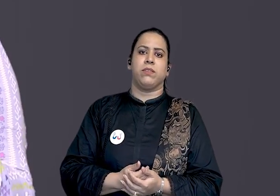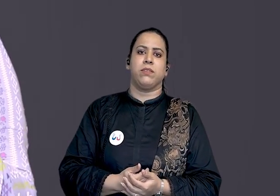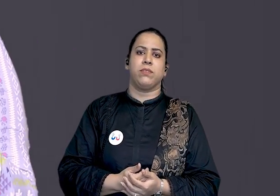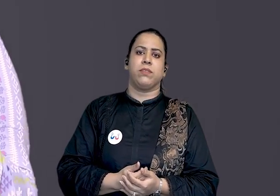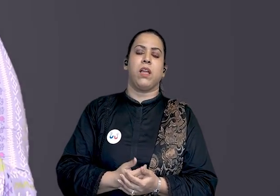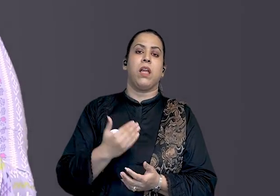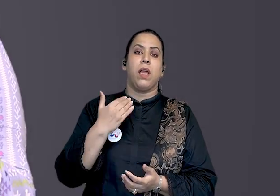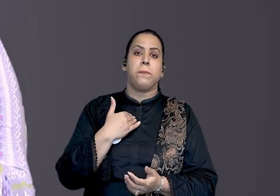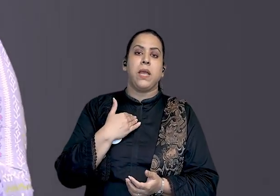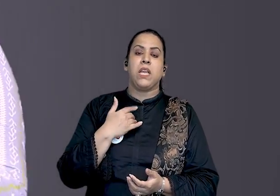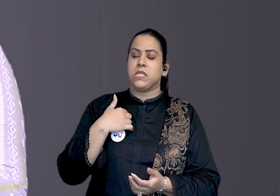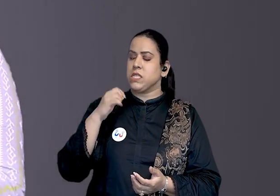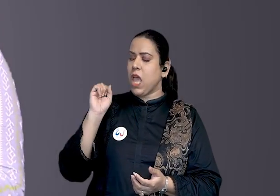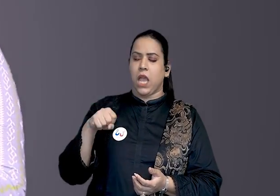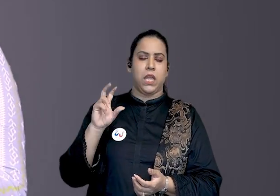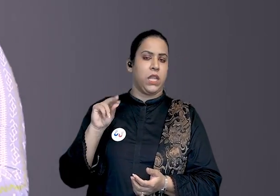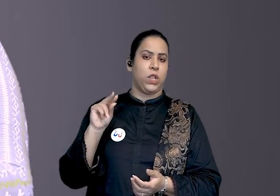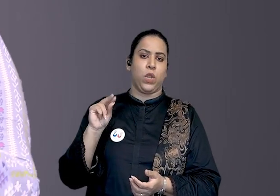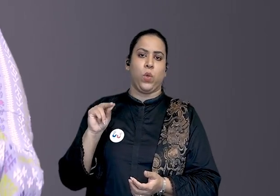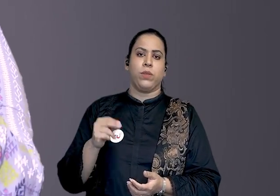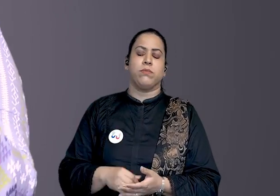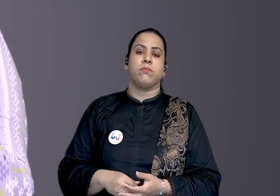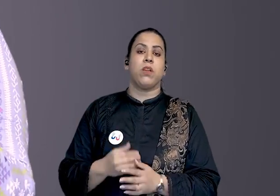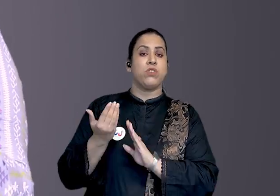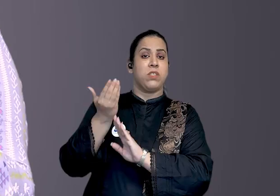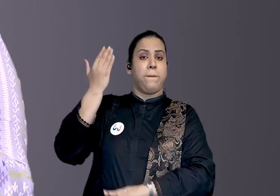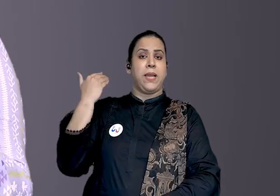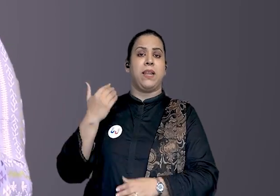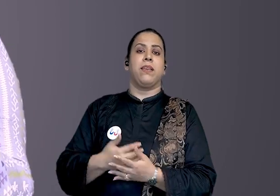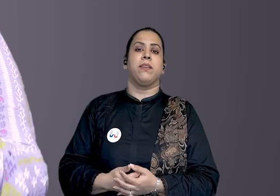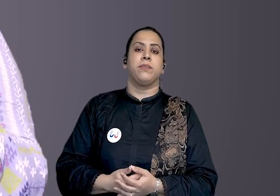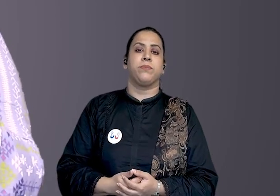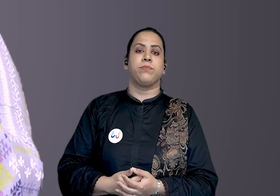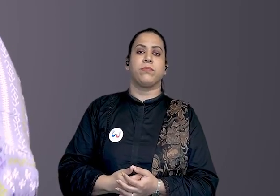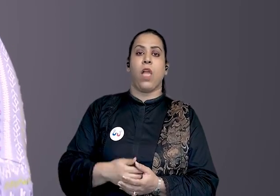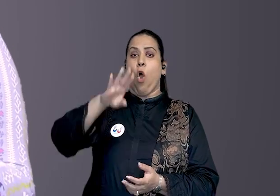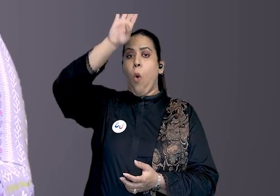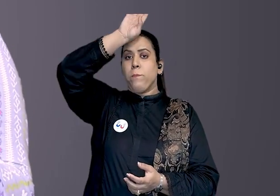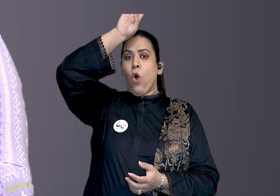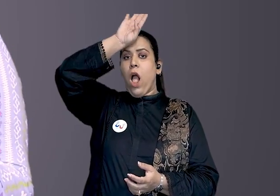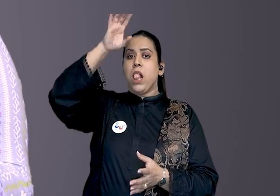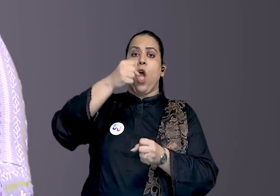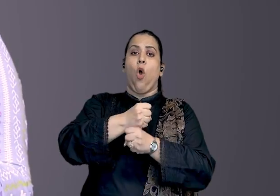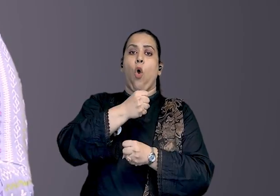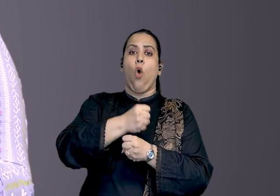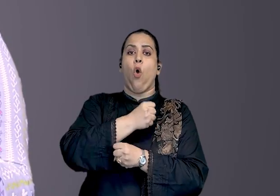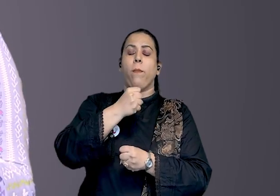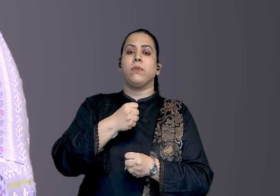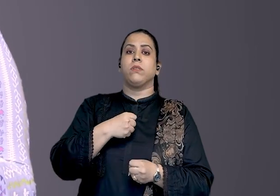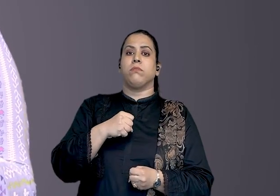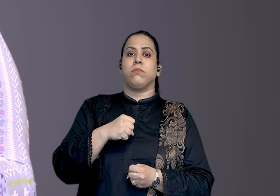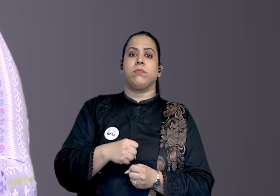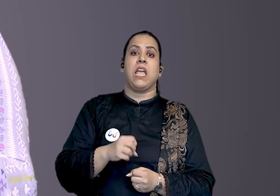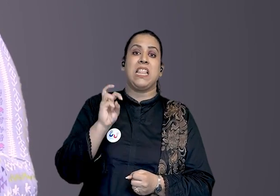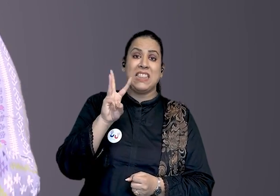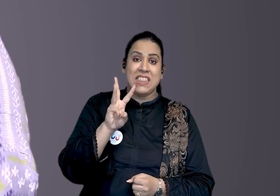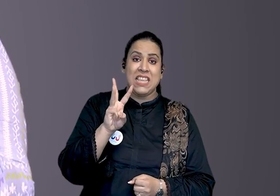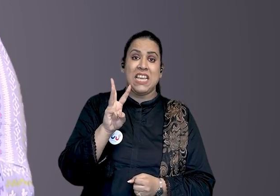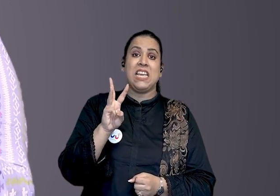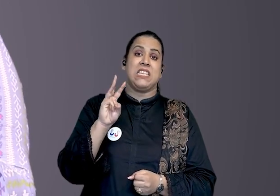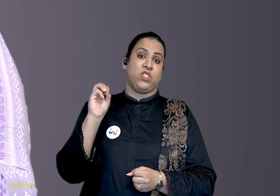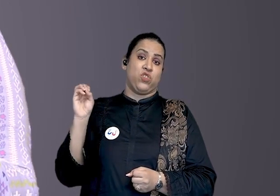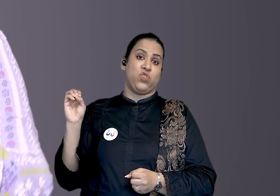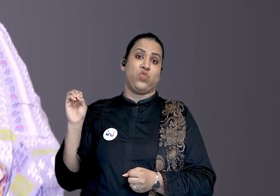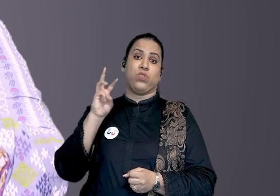اس علاقے پہ بڑی افیکٹولی حکومت کی، یہ ایڈمنسٹریٹوز ان کے یہاں بھی موجود تھے. آپ